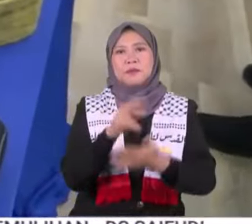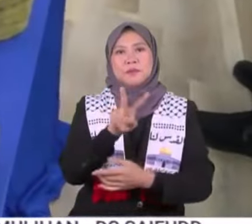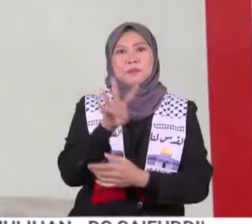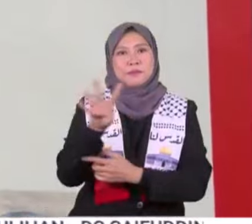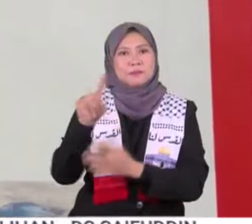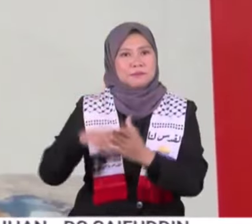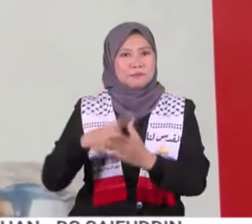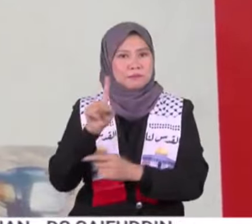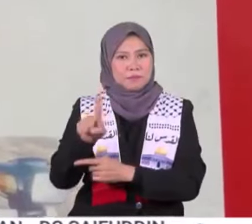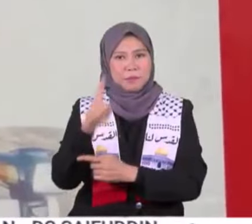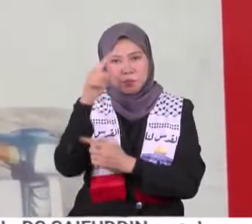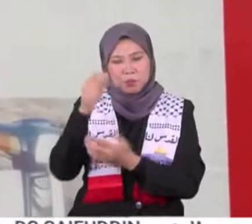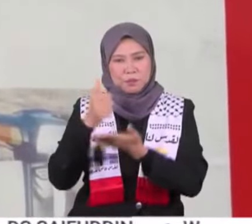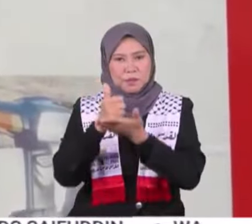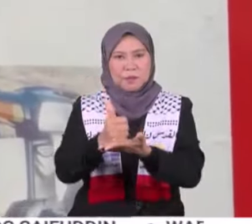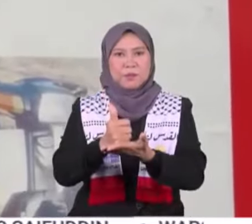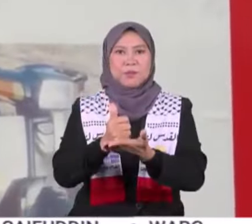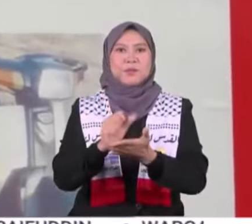bantu siasatan